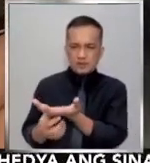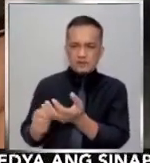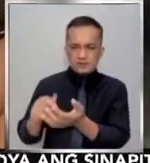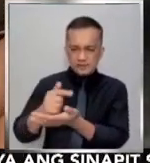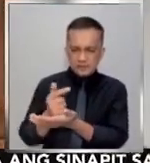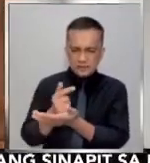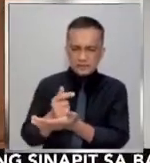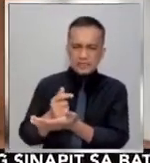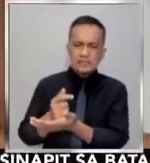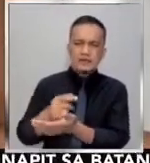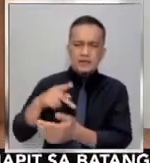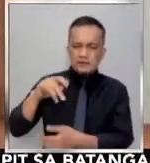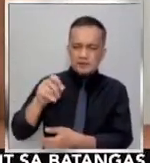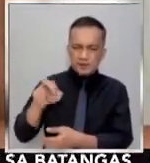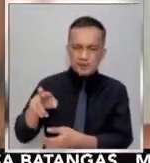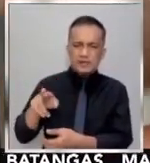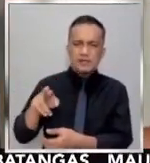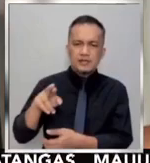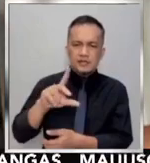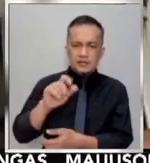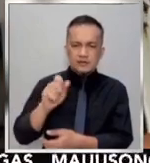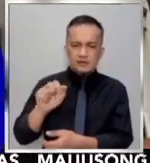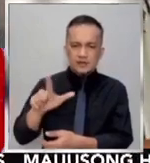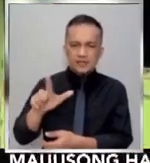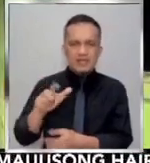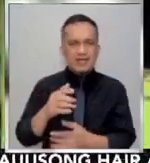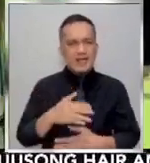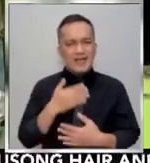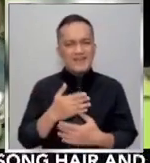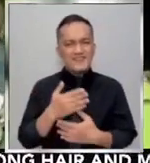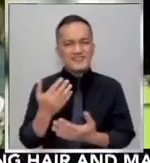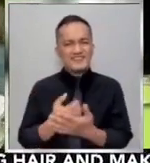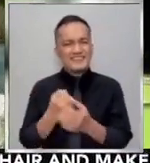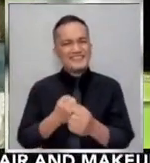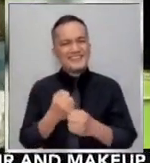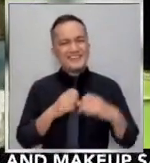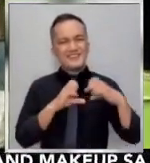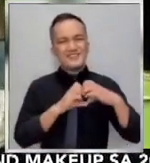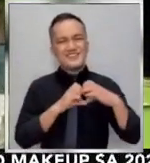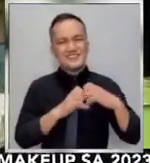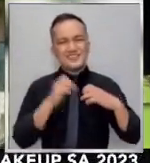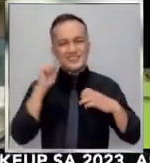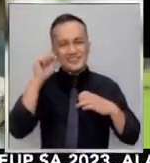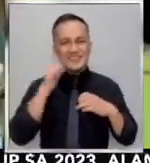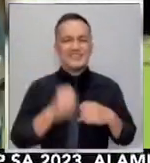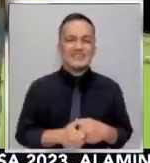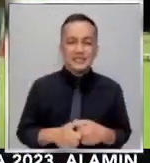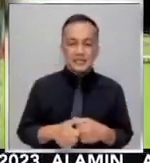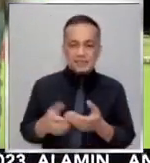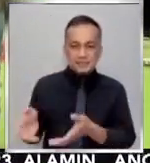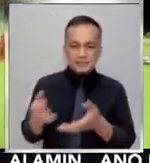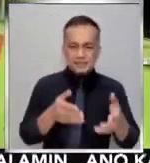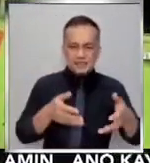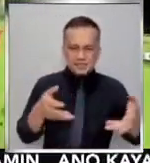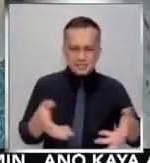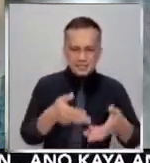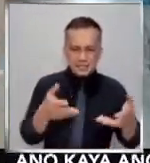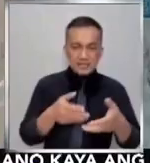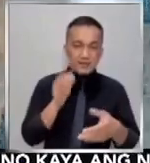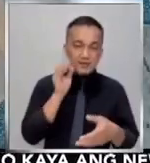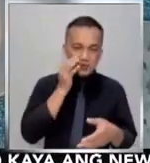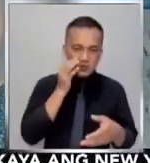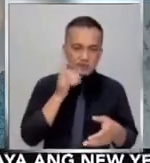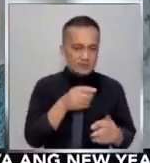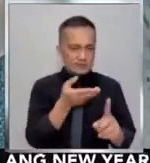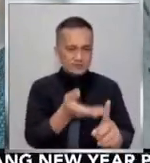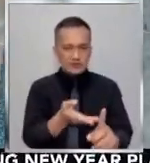daon ng laurel. Happy New Year po sa lahat, mga kapuso! Fruit salad naman ang specialty ni Rush na preskong-preskong